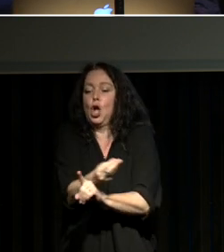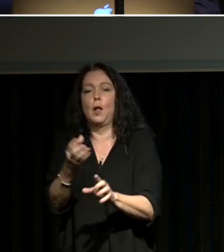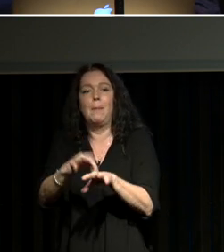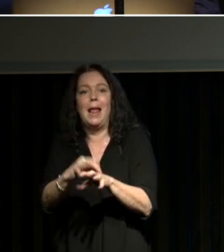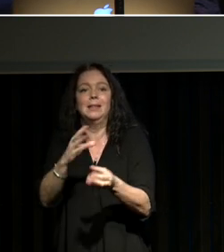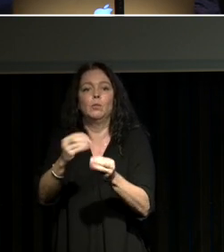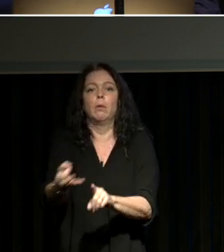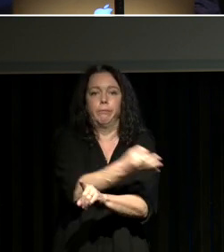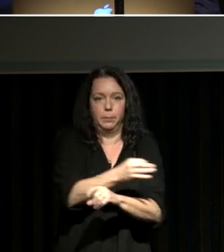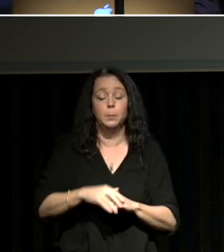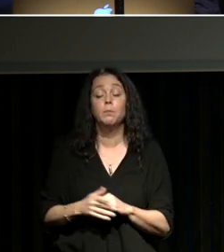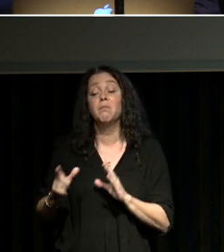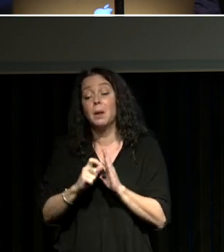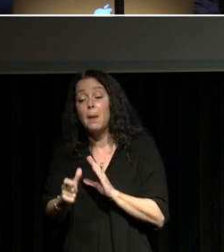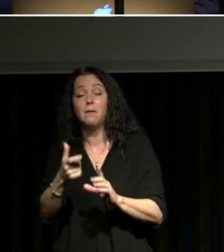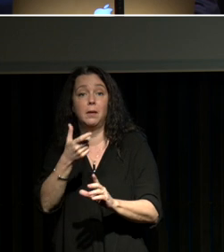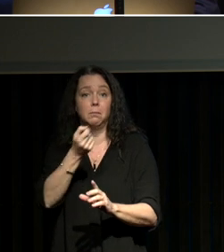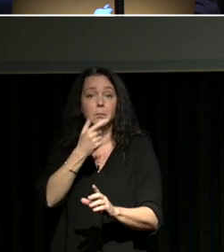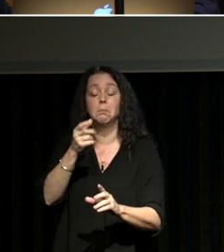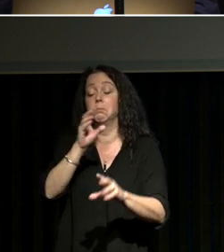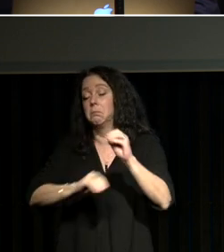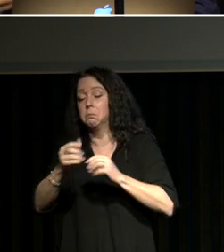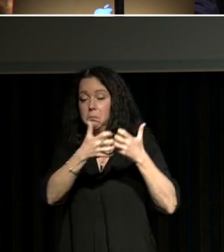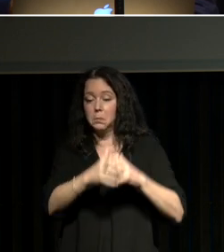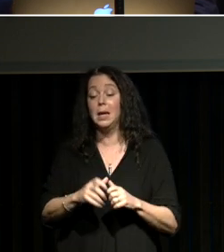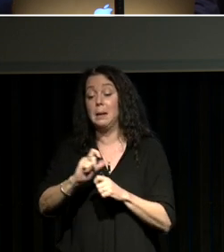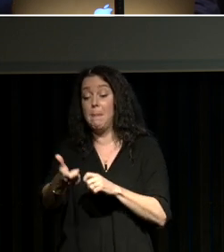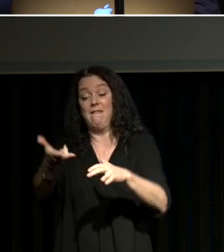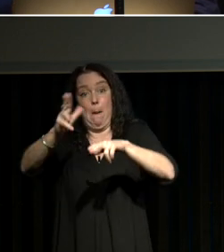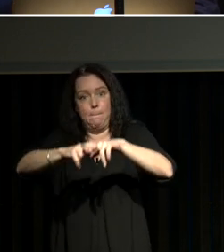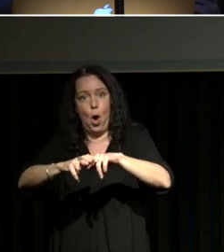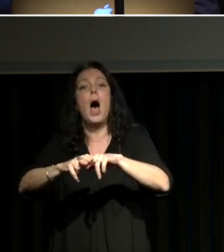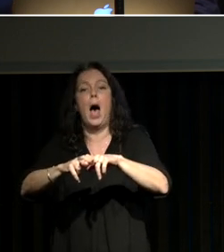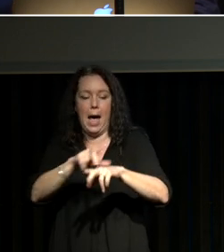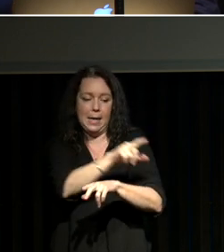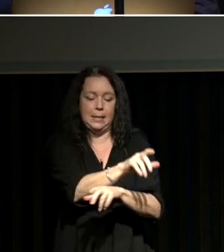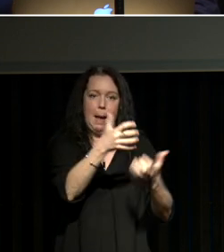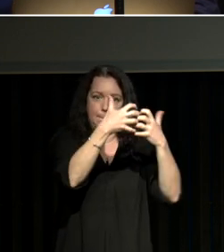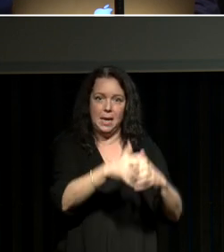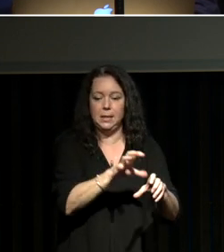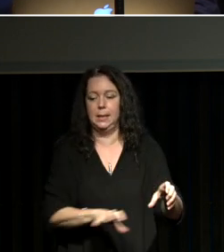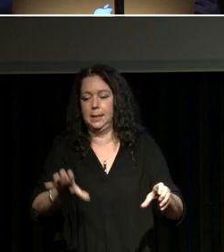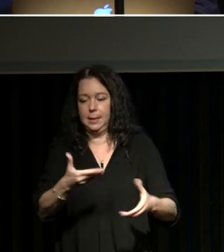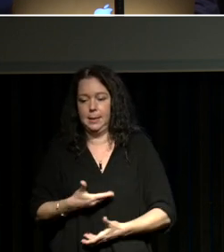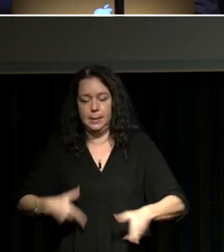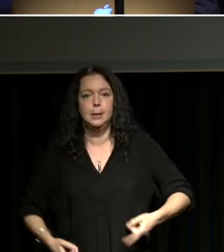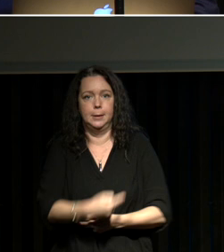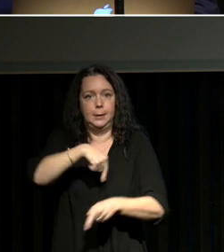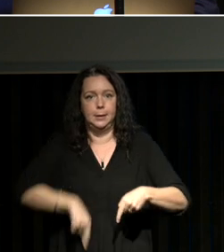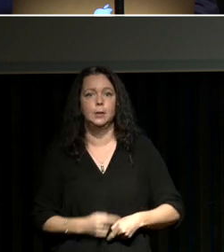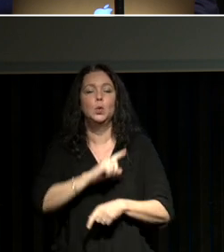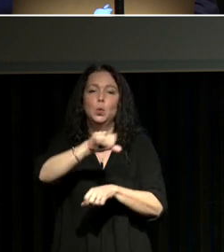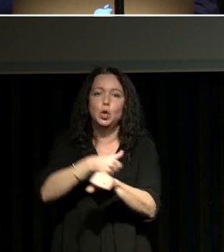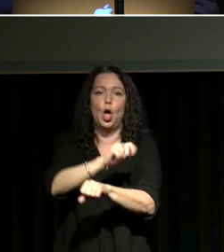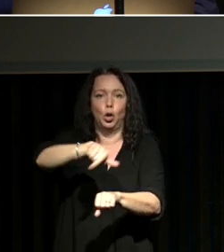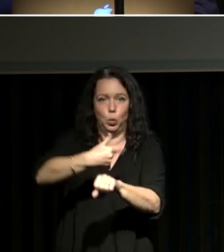limitation thérapeutique. Et une fois que la personne va être décédée, on va mettre en place cette circulation extracorporelle. On va la faire tourner pendant 1 à 2 heures.